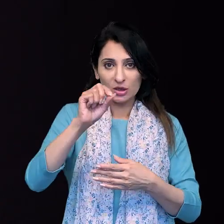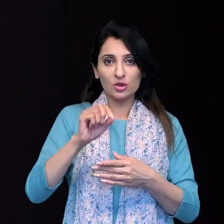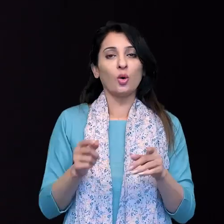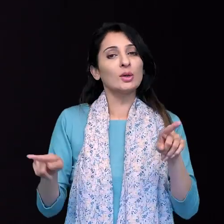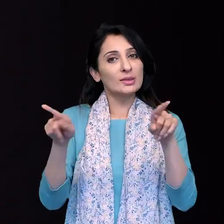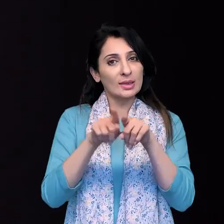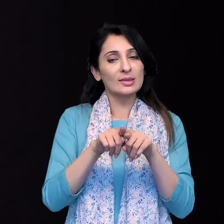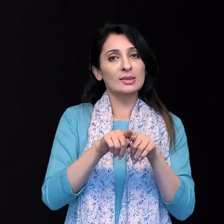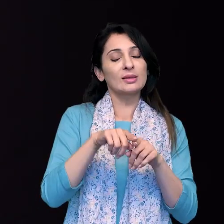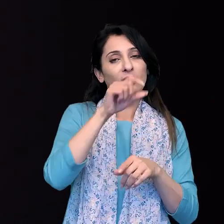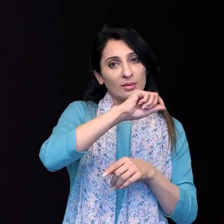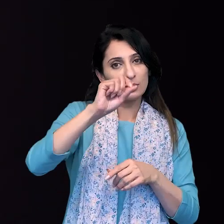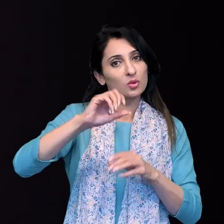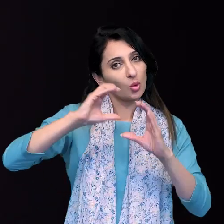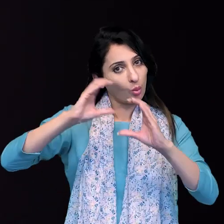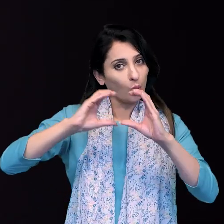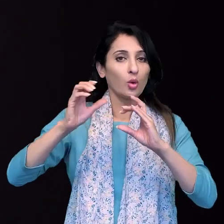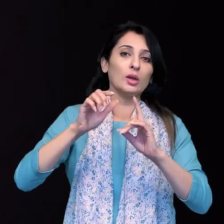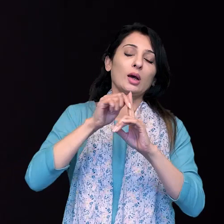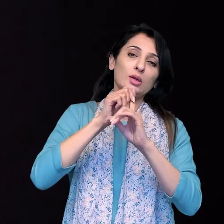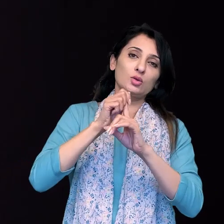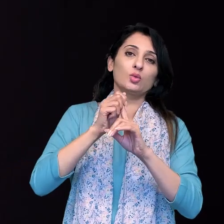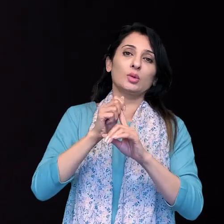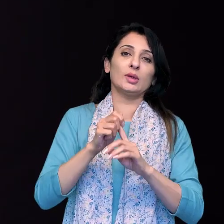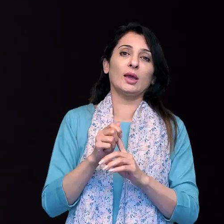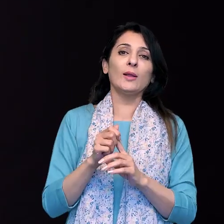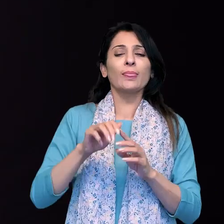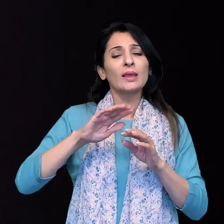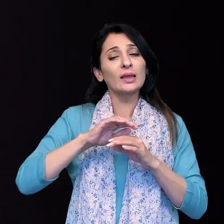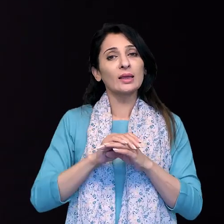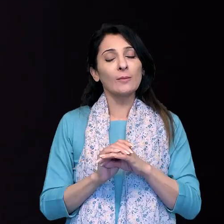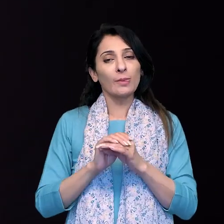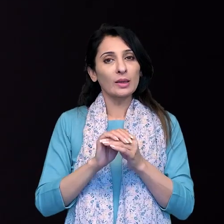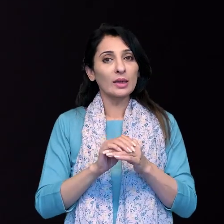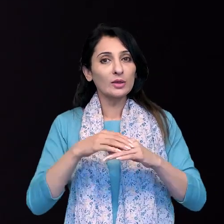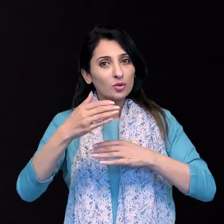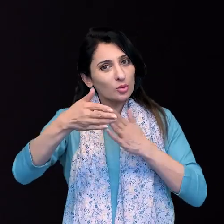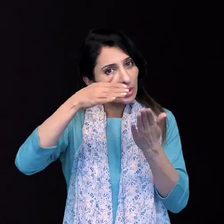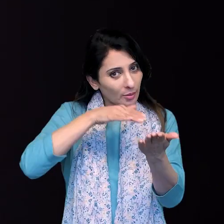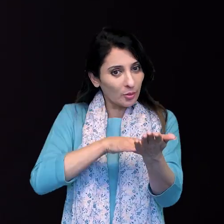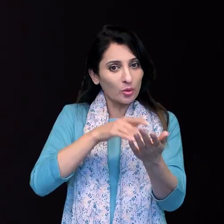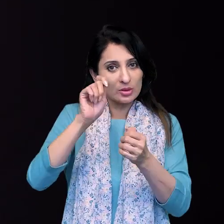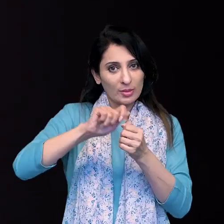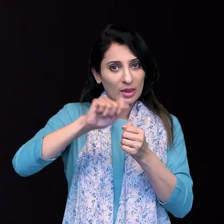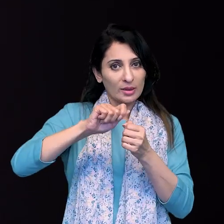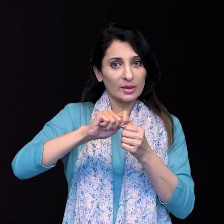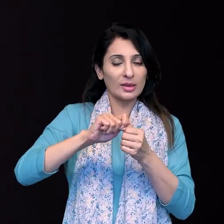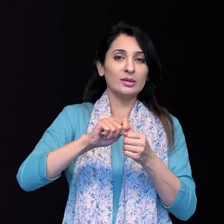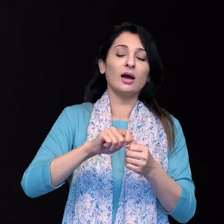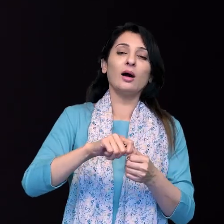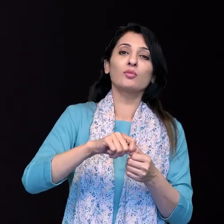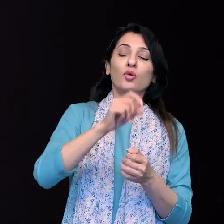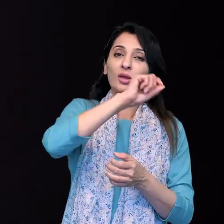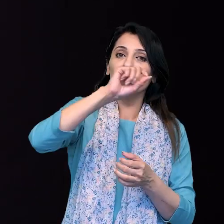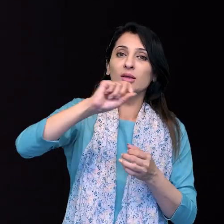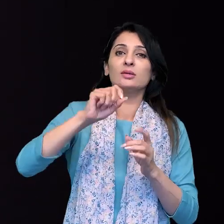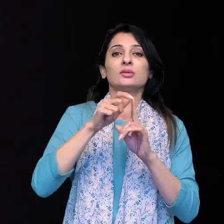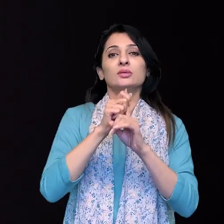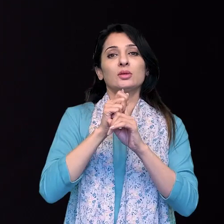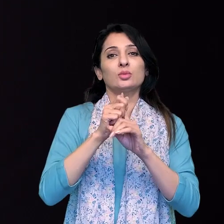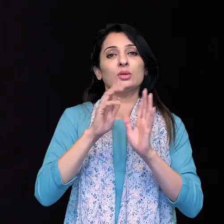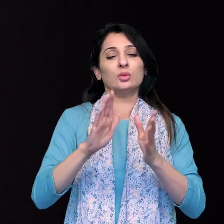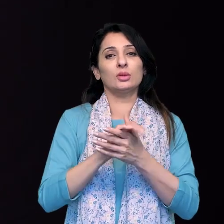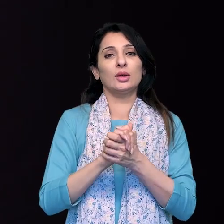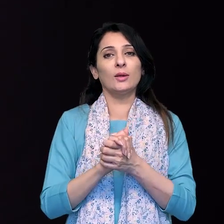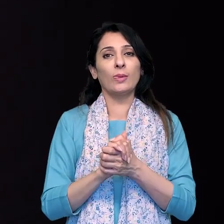स्पोकन. बिकॉज जब ये हम डेटा एनालिसिस करते हैं तो हम रिपोर्ट्स बनाते हैं, एंड रिपोर्ट्स आर ऑब्वियसली द इंग्लिश लैंग्वेज दे आर कम्युनिकेटेड.